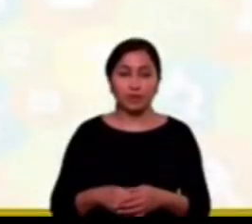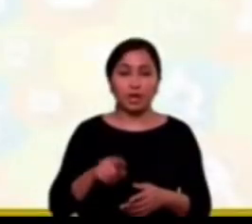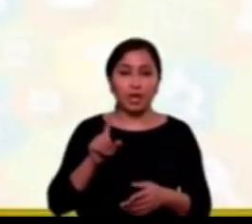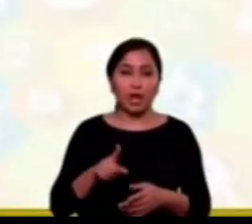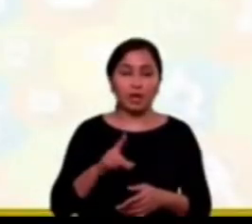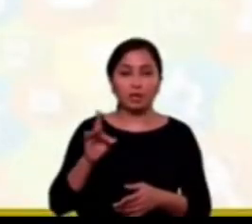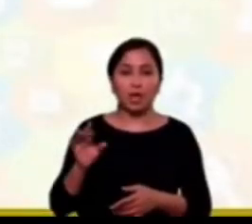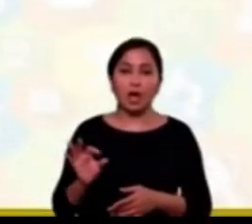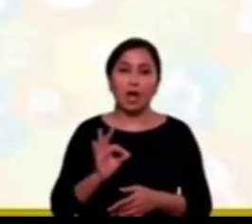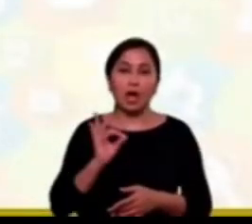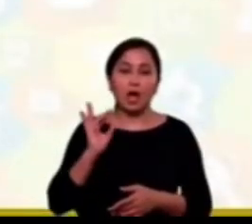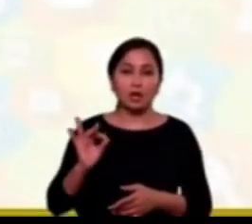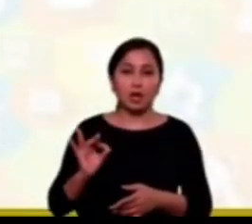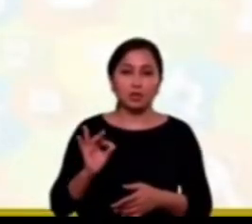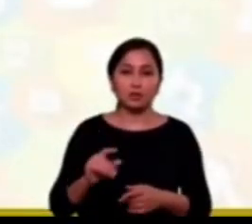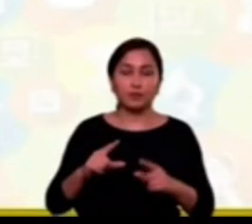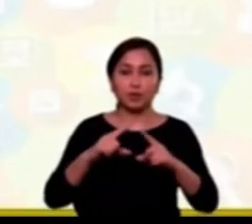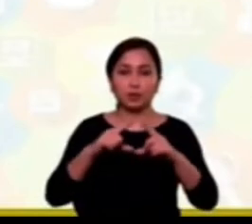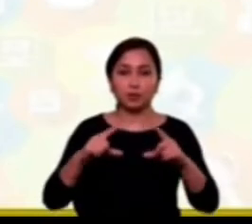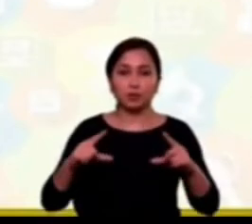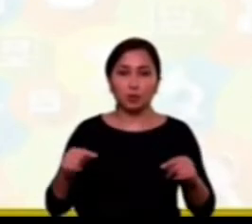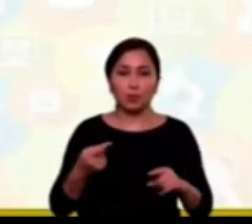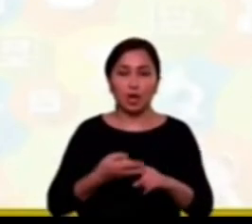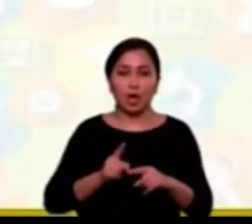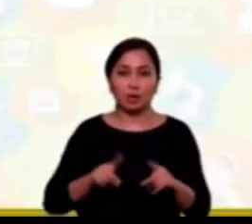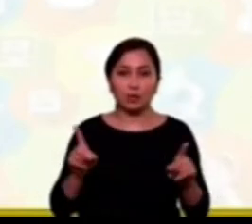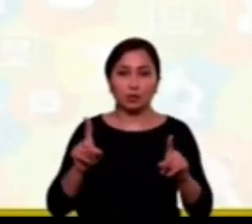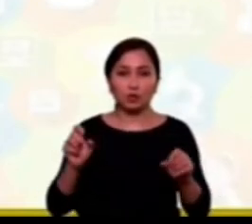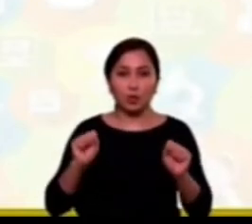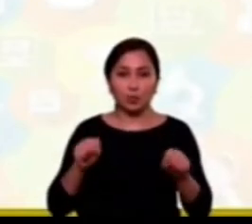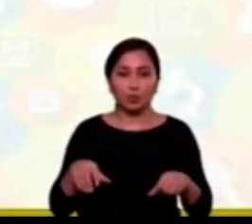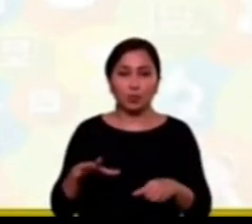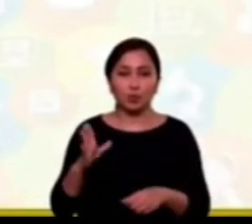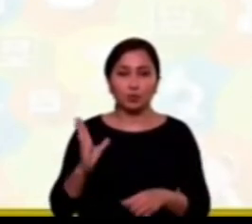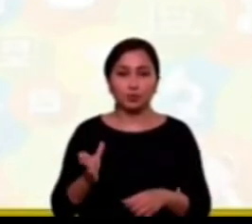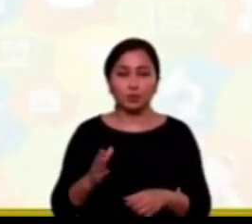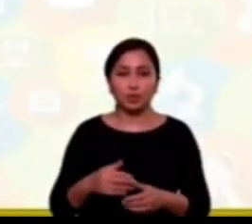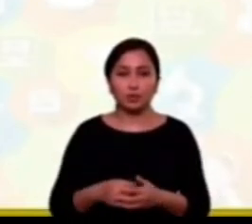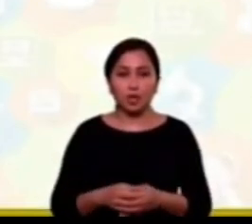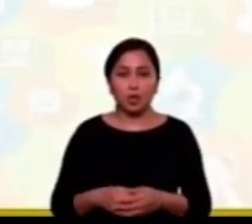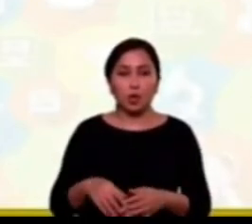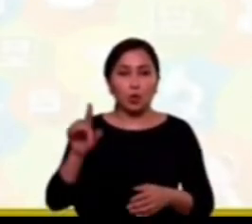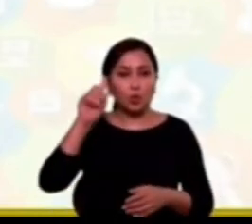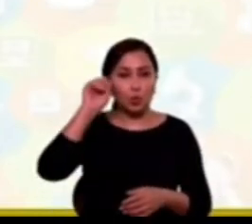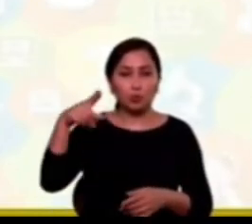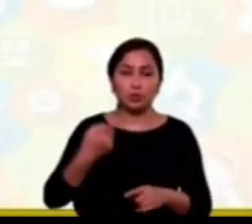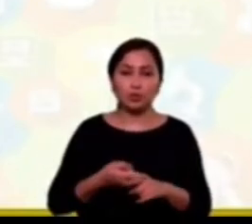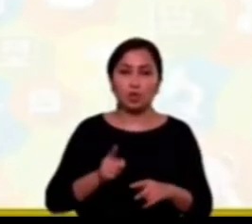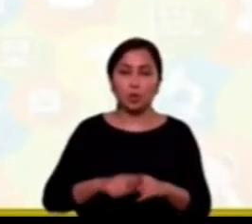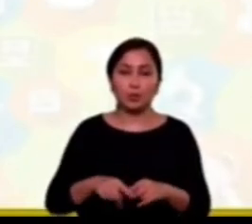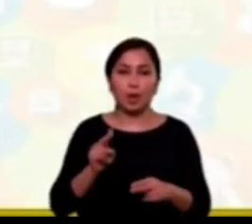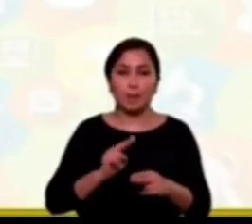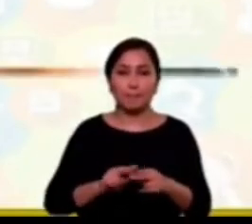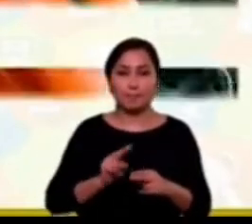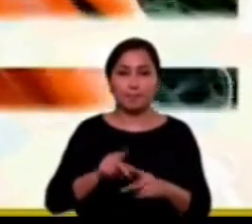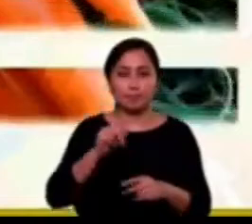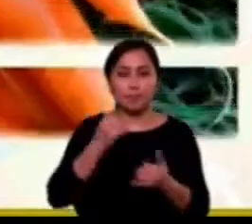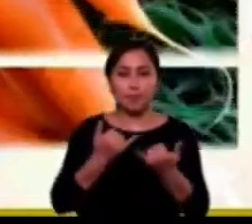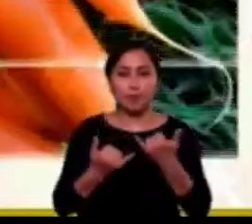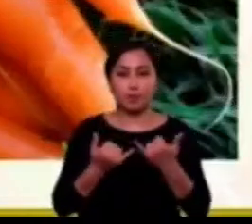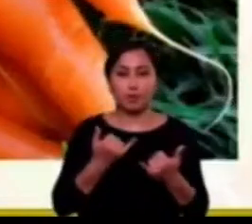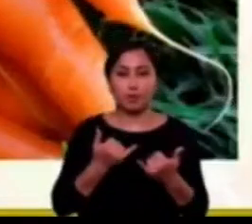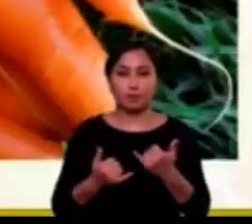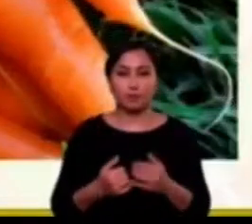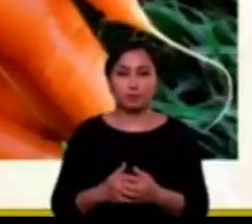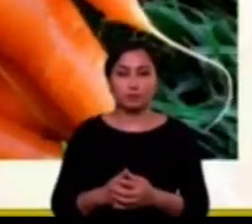Она оранжевая и треугольная. А это что может быть? Умнички, это морковь.